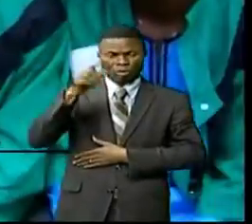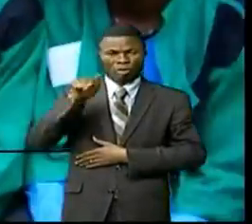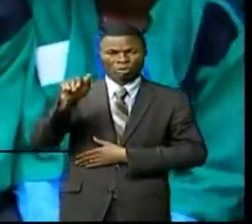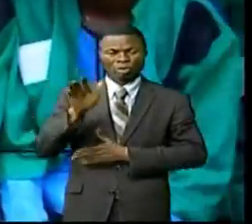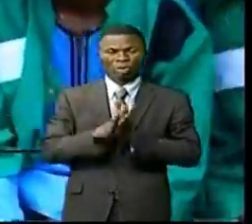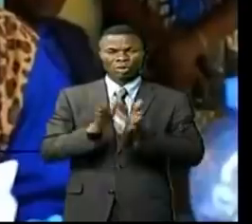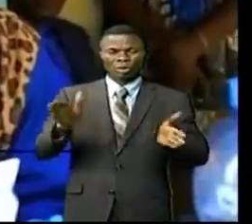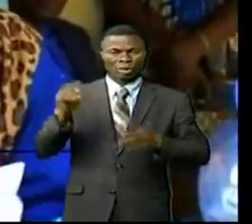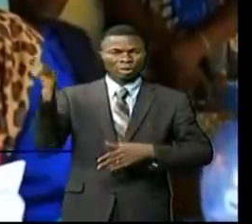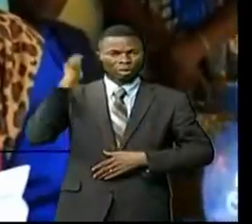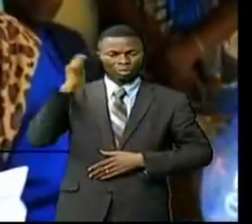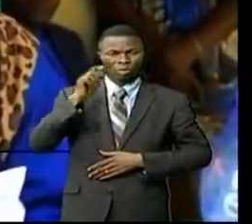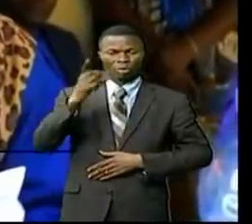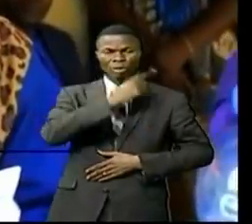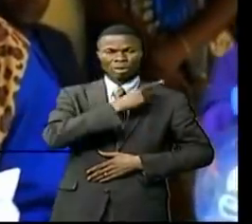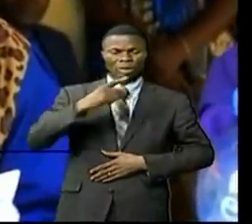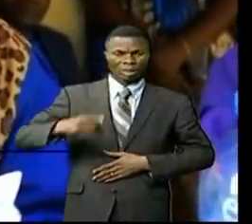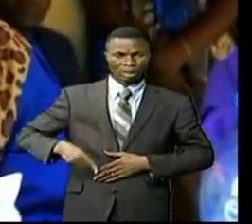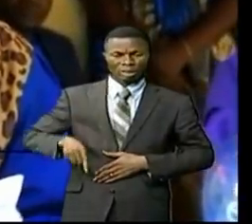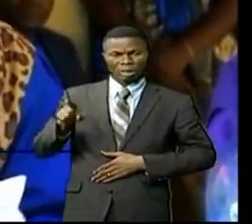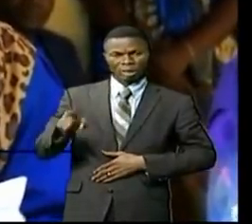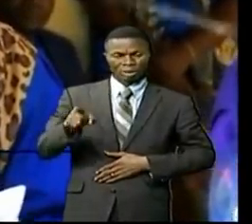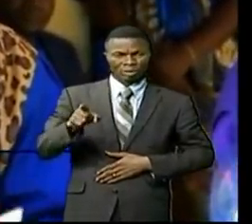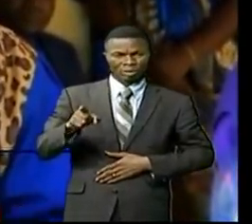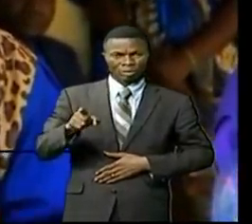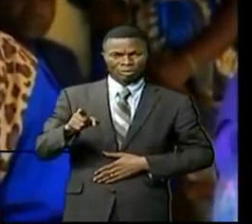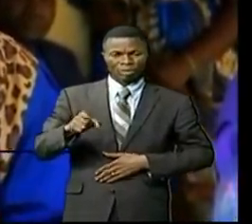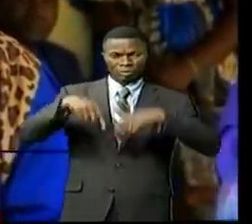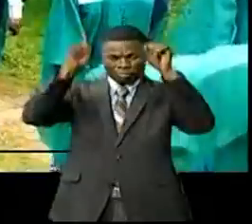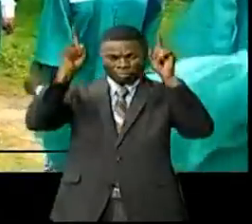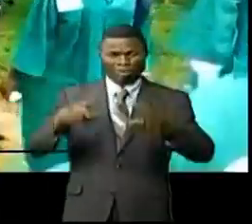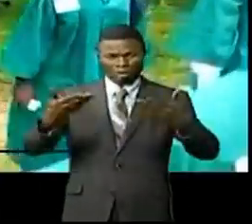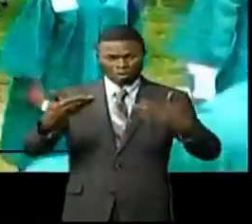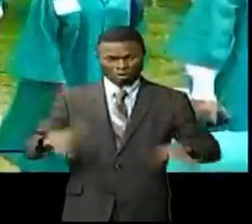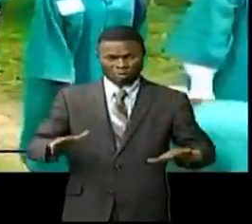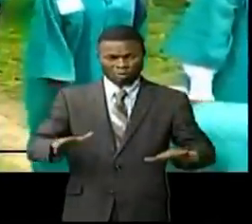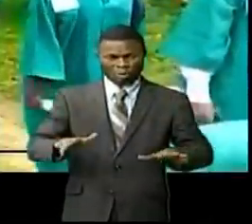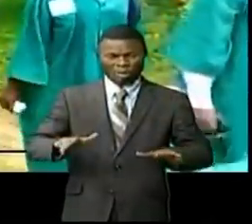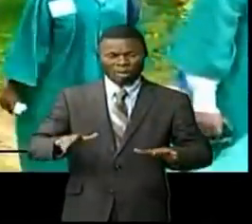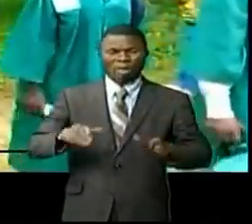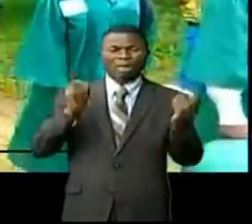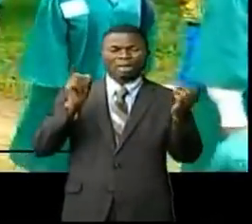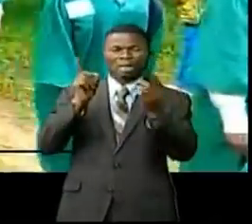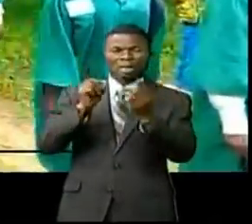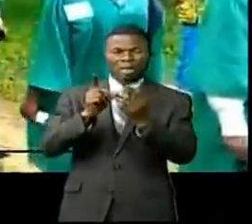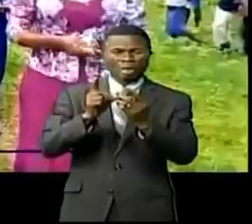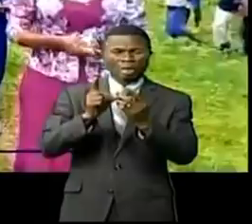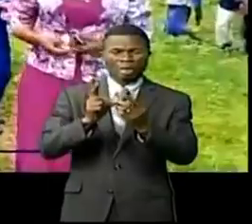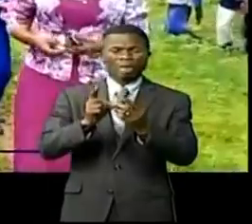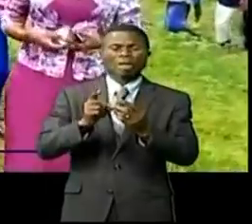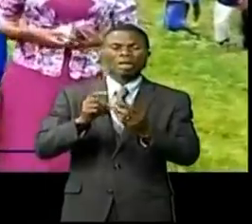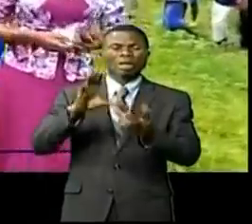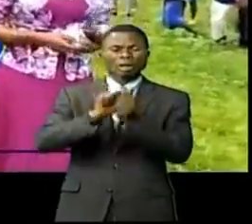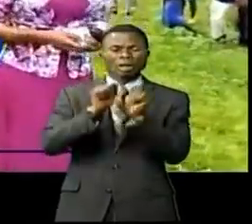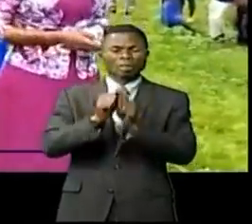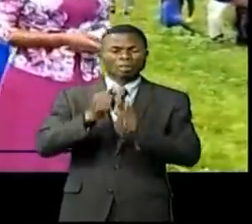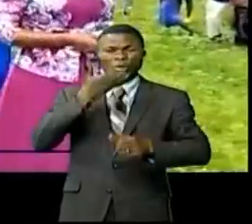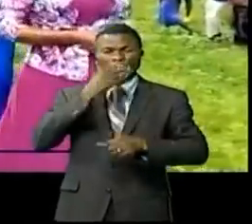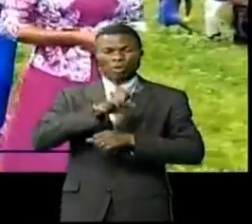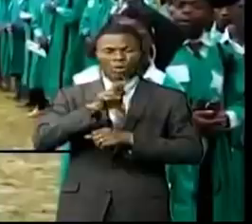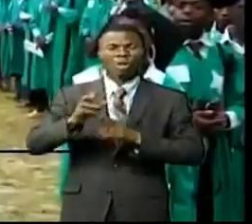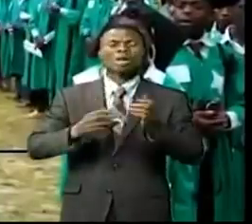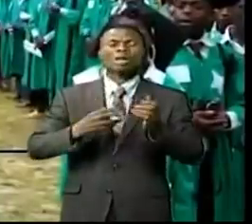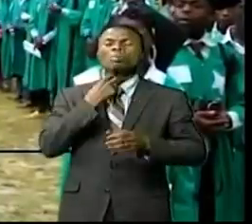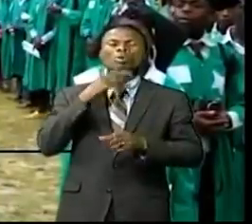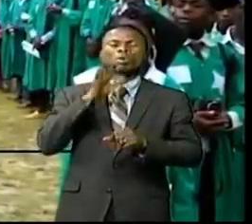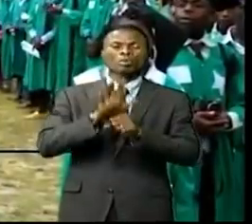le professeur David Nomaniat, l'année qui se termine a été marquée par la Covid-19. Il a déploré la perte de